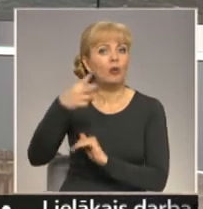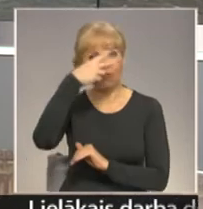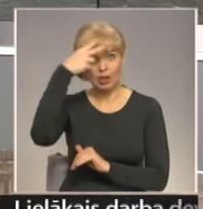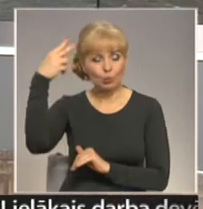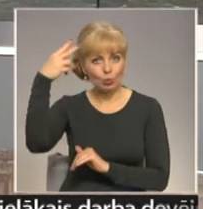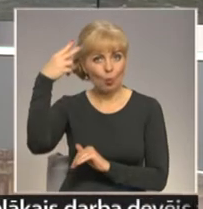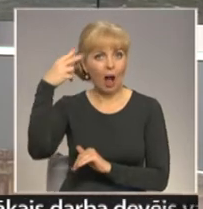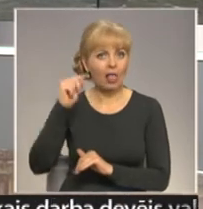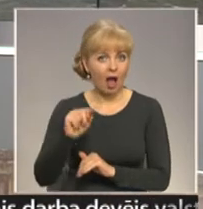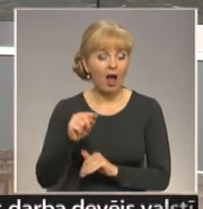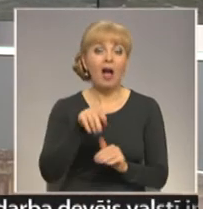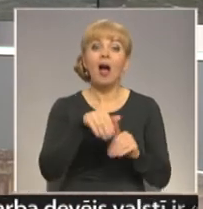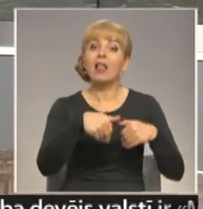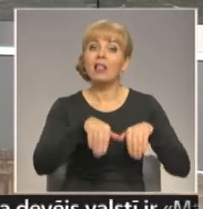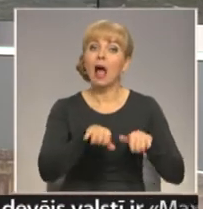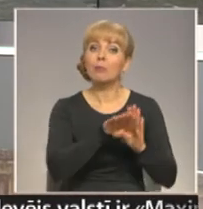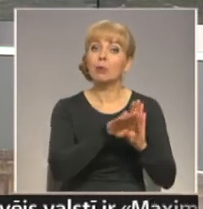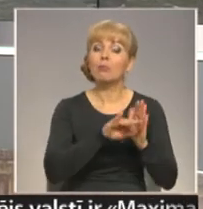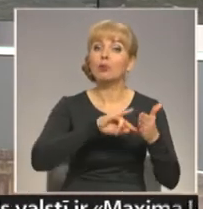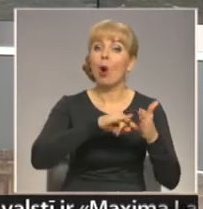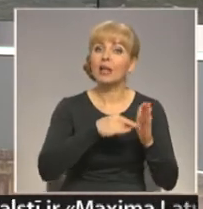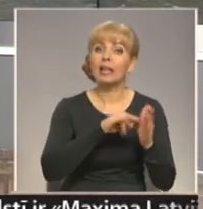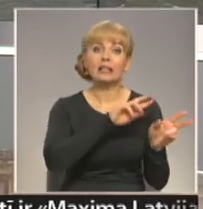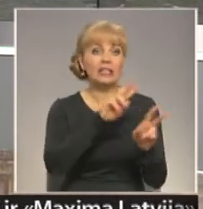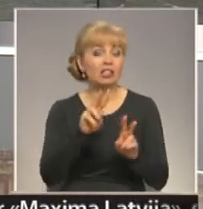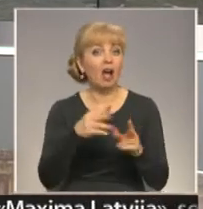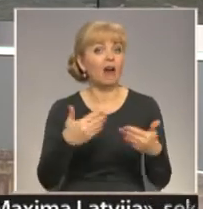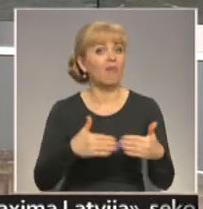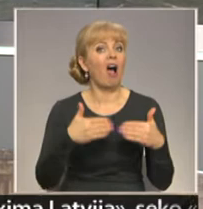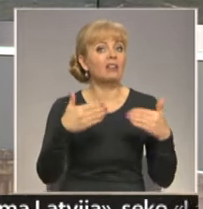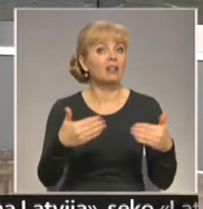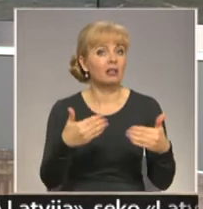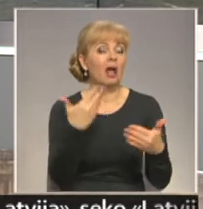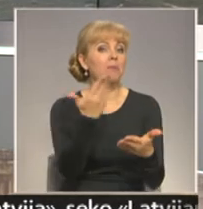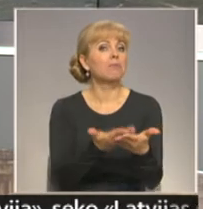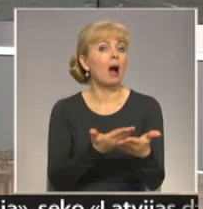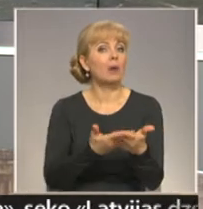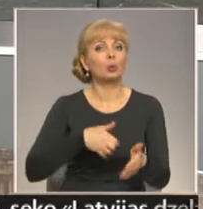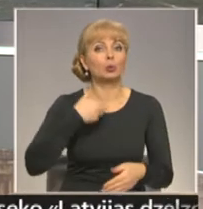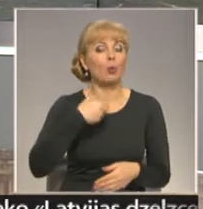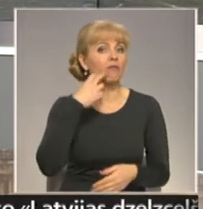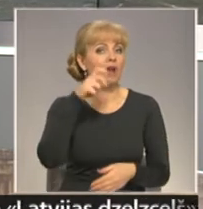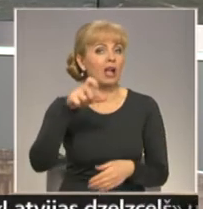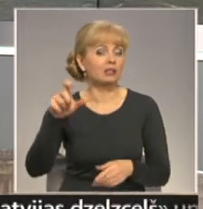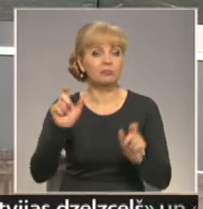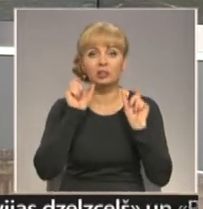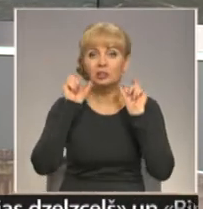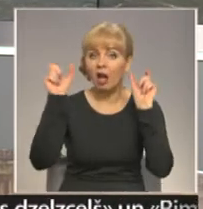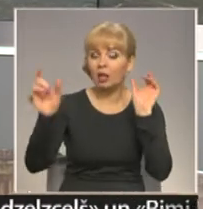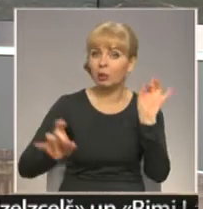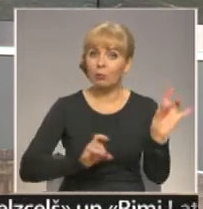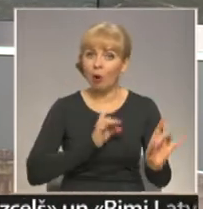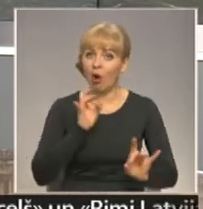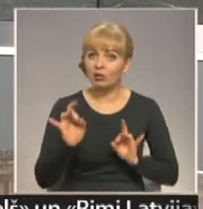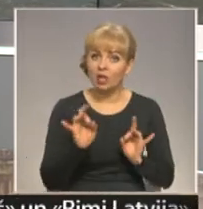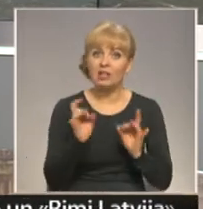Vidusskolas sastāvā. Lēmuma projekta izskatīšana atcelta, pamatojoties uz skolēnu vecāku skaļajiem protestiem, taču risinājums